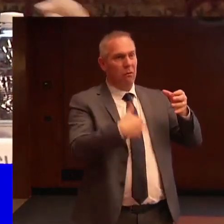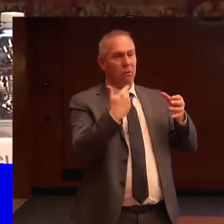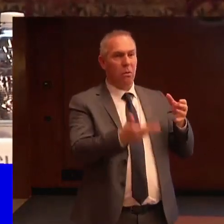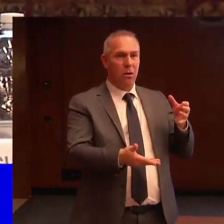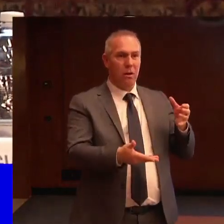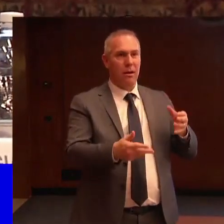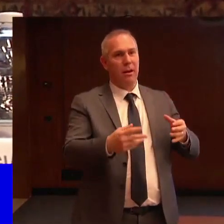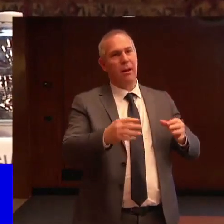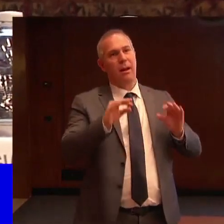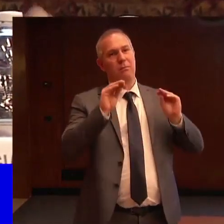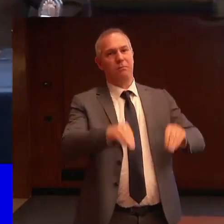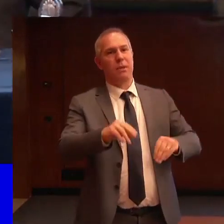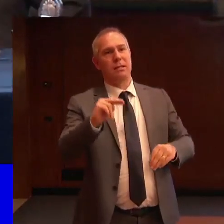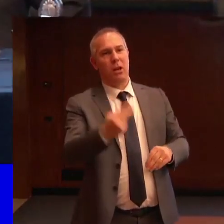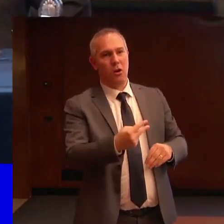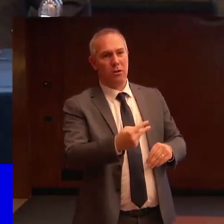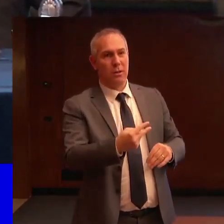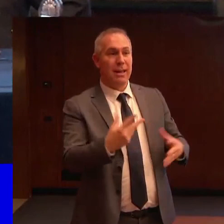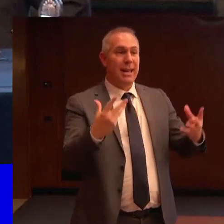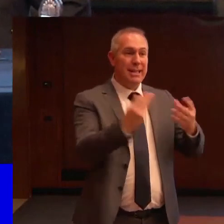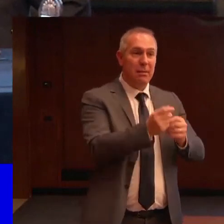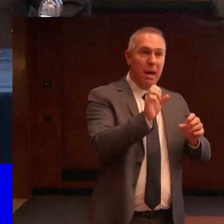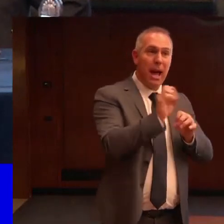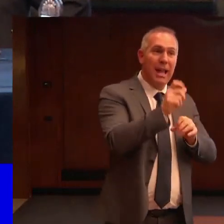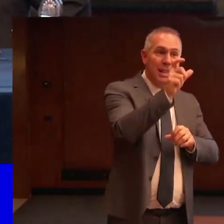che festeggiano quanto e come